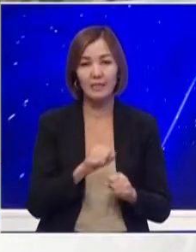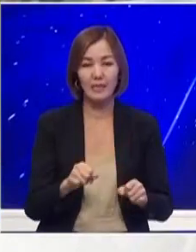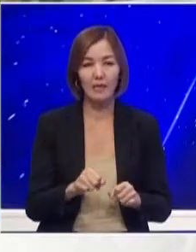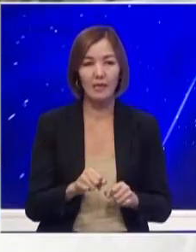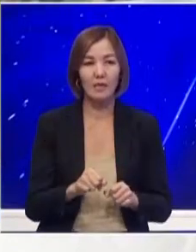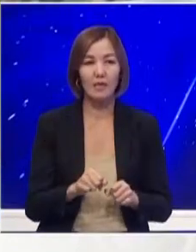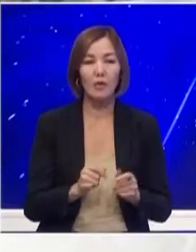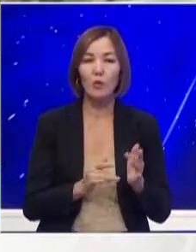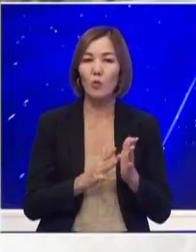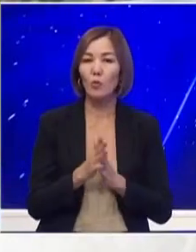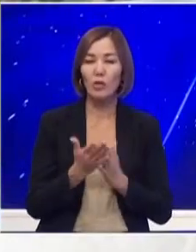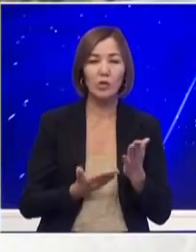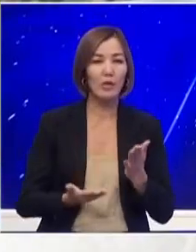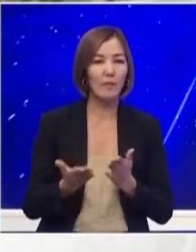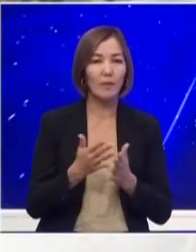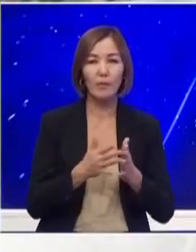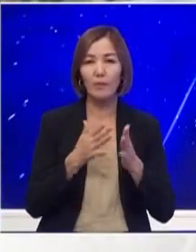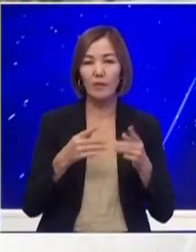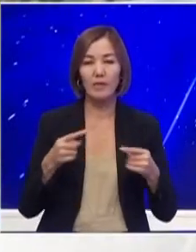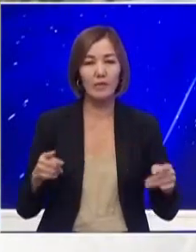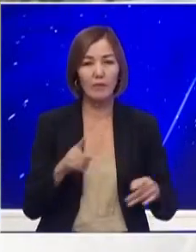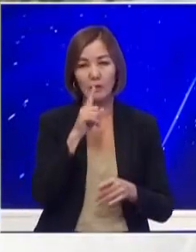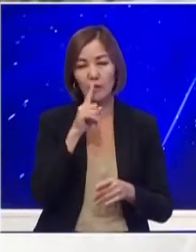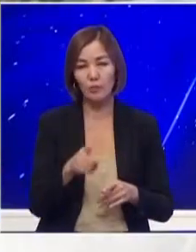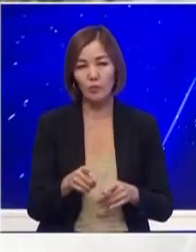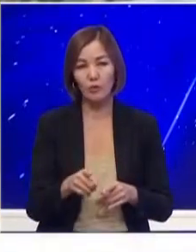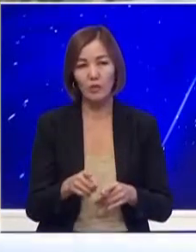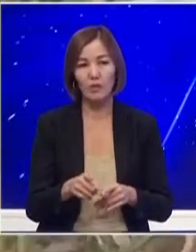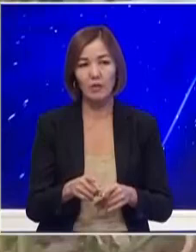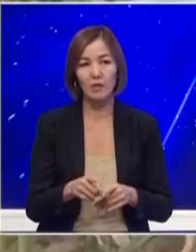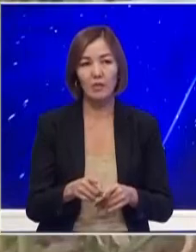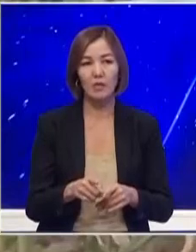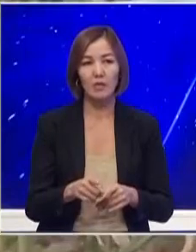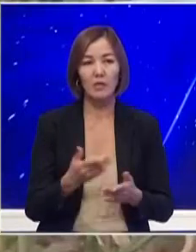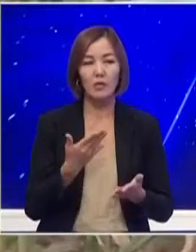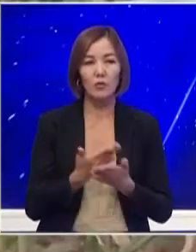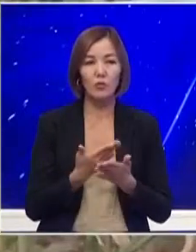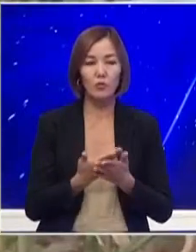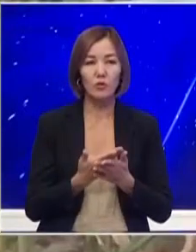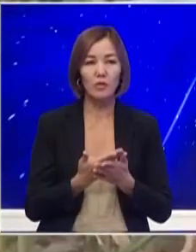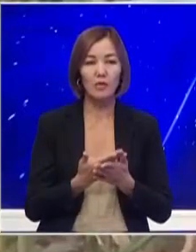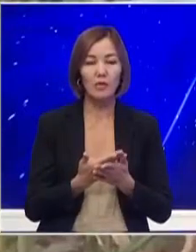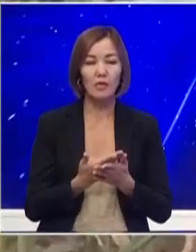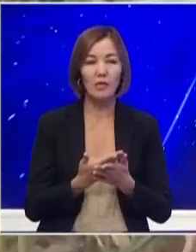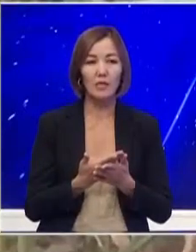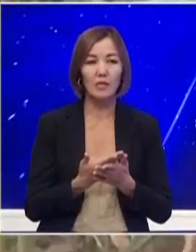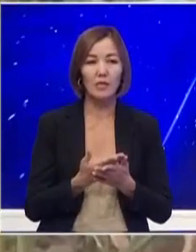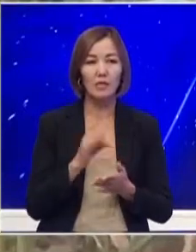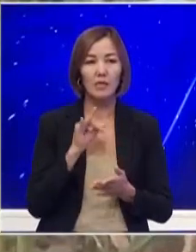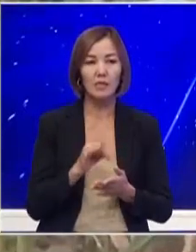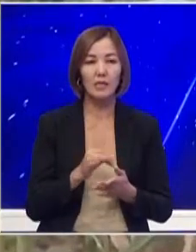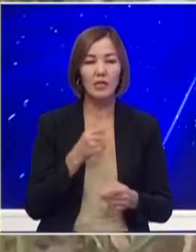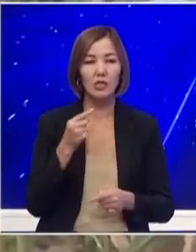потенциала урожайности, не будет разнообразия. Значит, отцовская форма нам нужна буквально для опыления. И